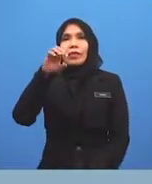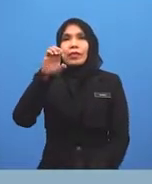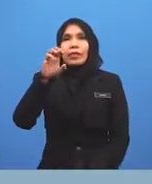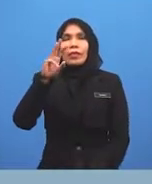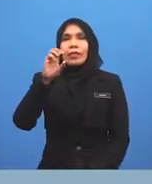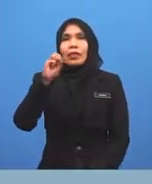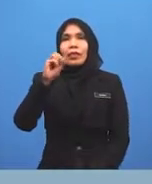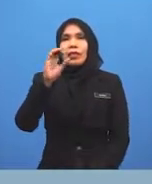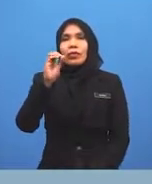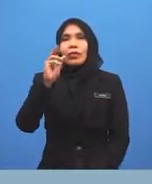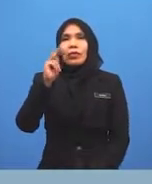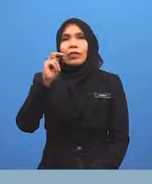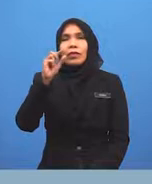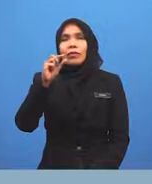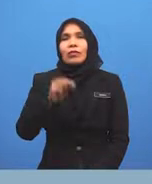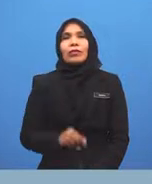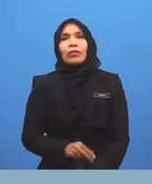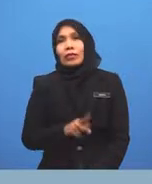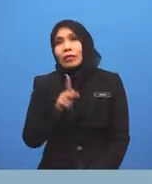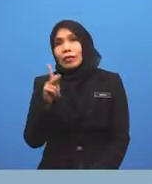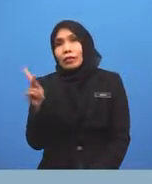galvanometer terpesong ke arah kanan.